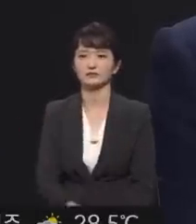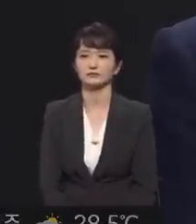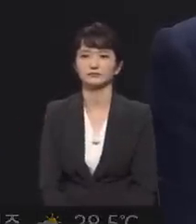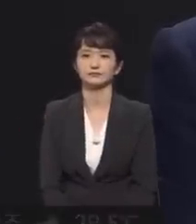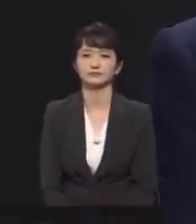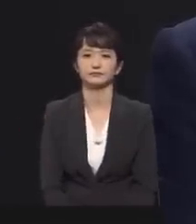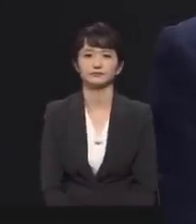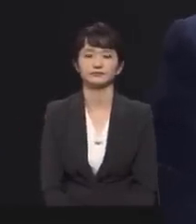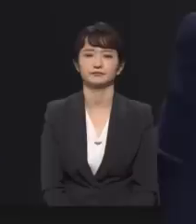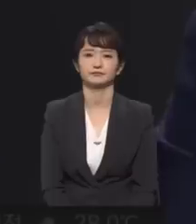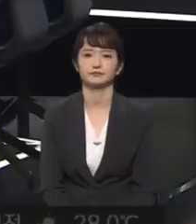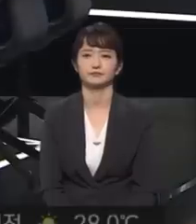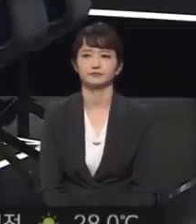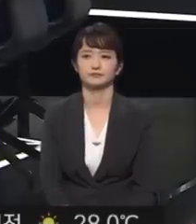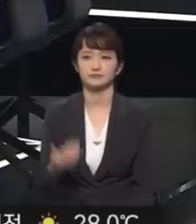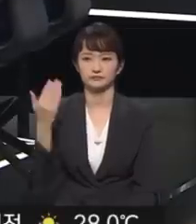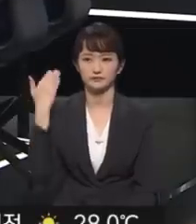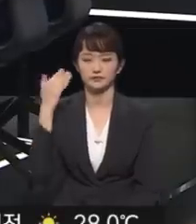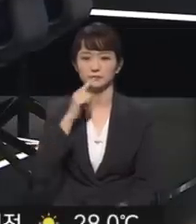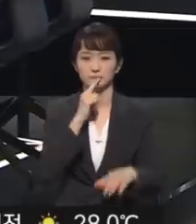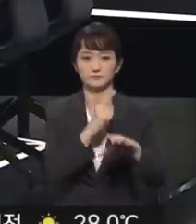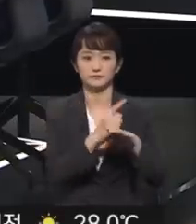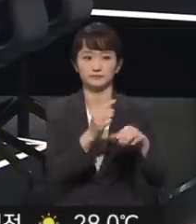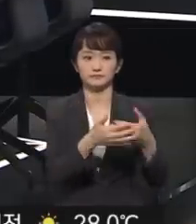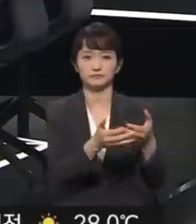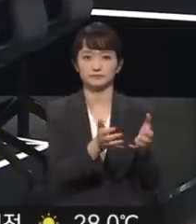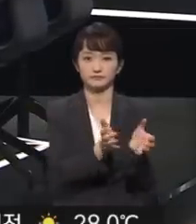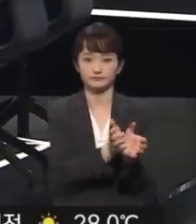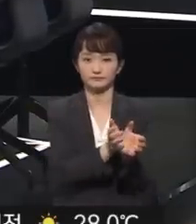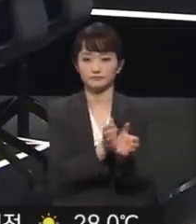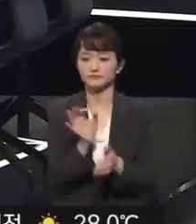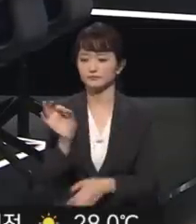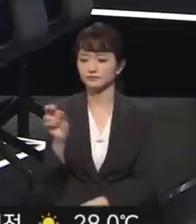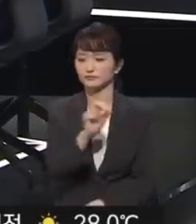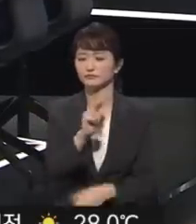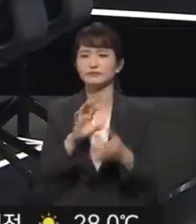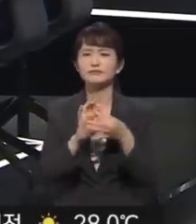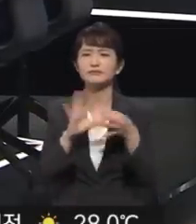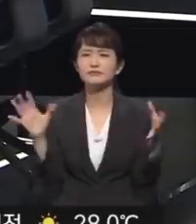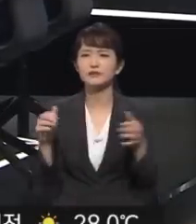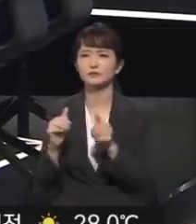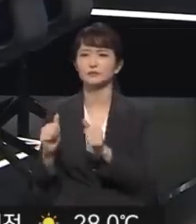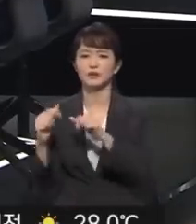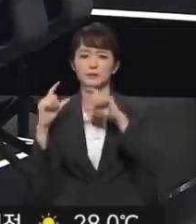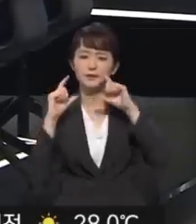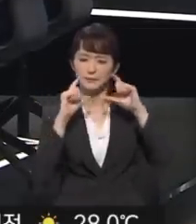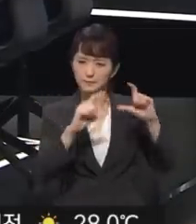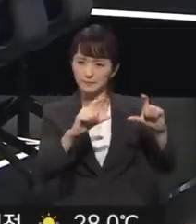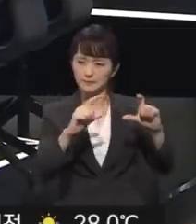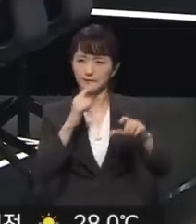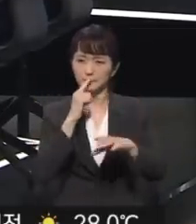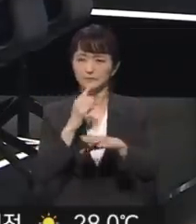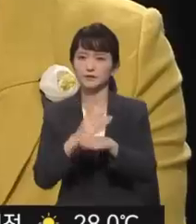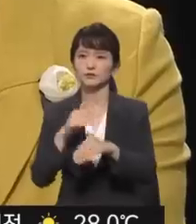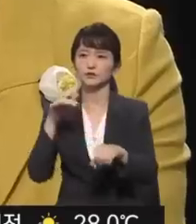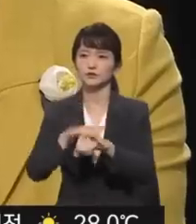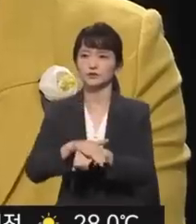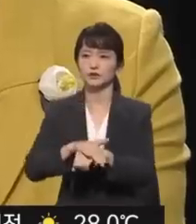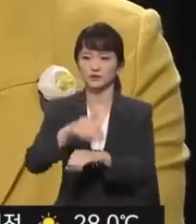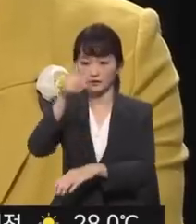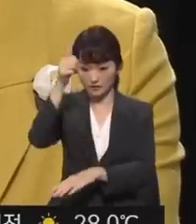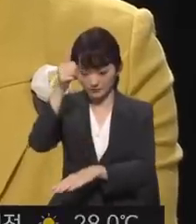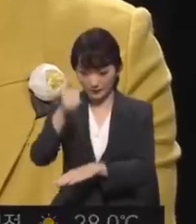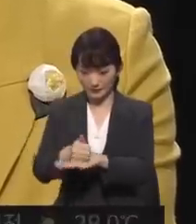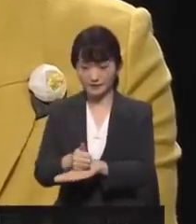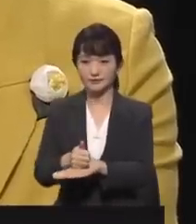알겠습니다 예 하고 이제 민주당이 이제 여야 할 것없이 사실 우리가 법원의 판단에 대해서는 민주주의 최후의 보루 다 이렇게